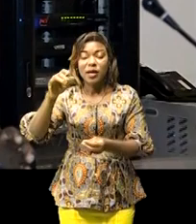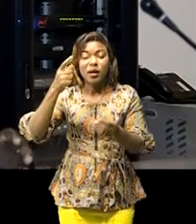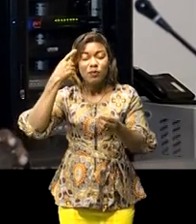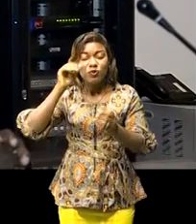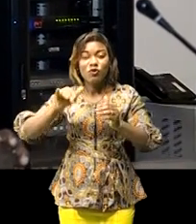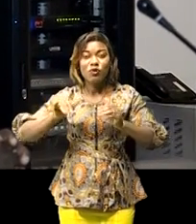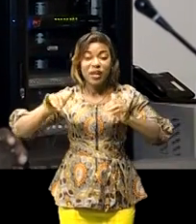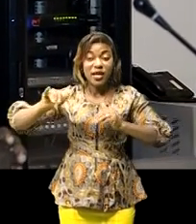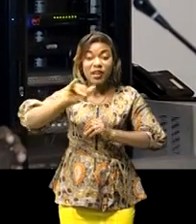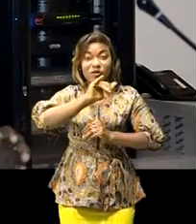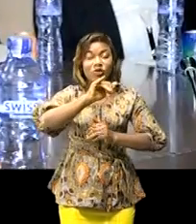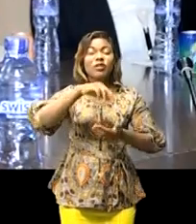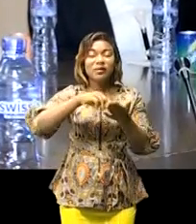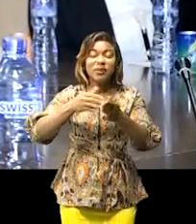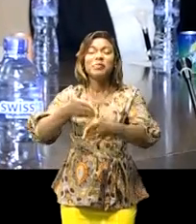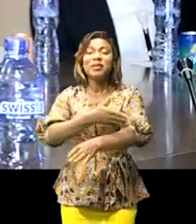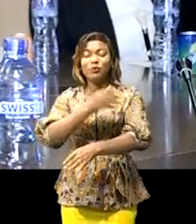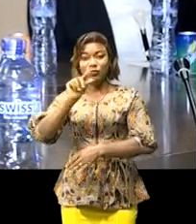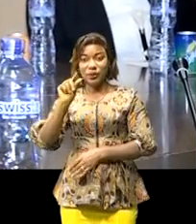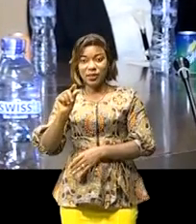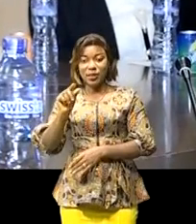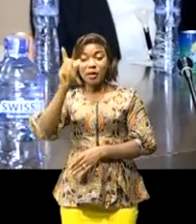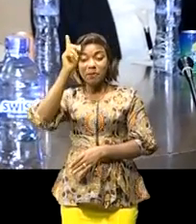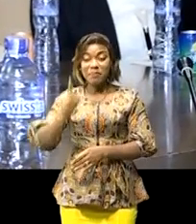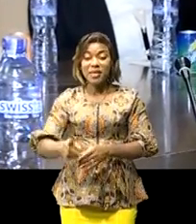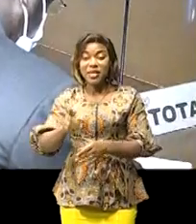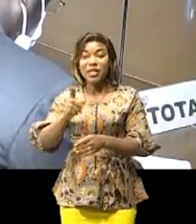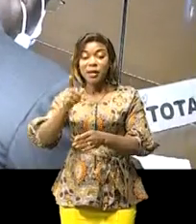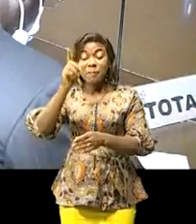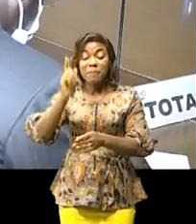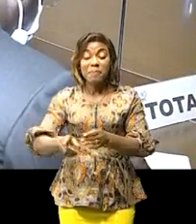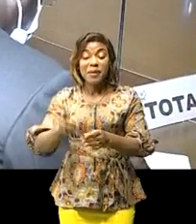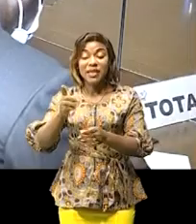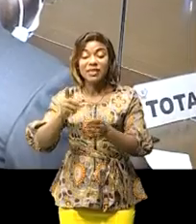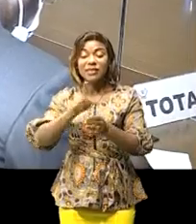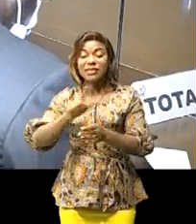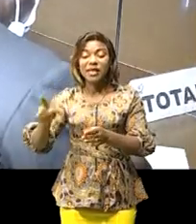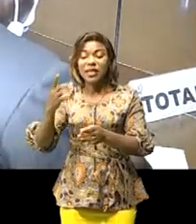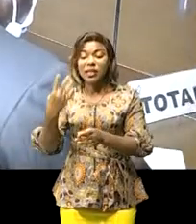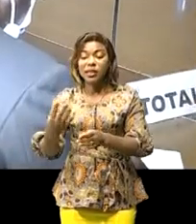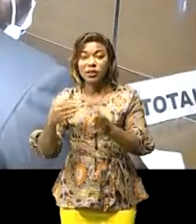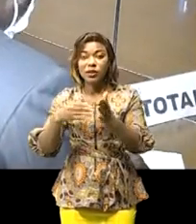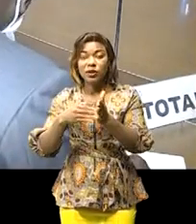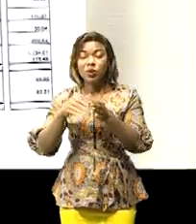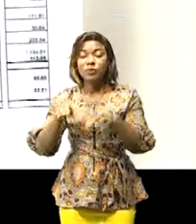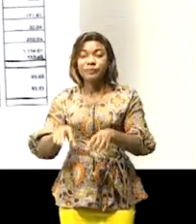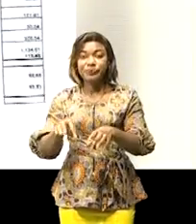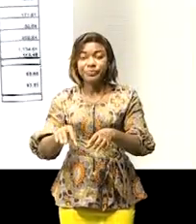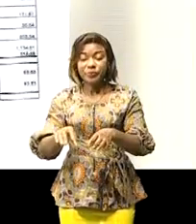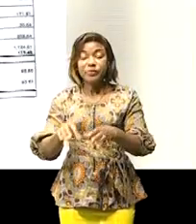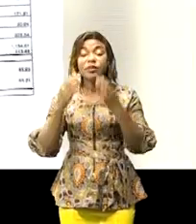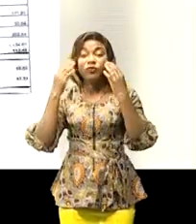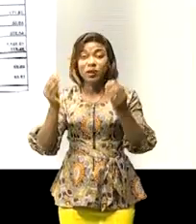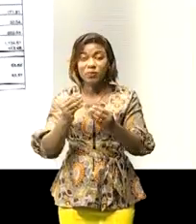nette augmentation de 13%, donc de 1148 francs congolais à 1301 francs congolais.